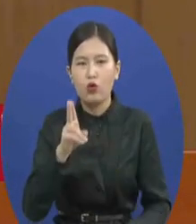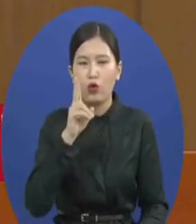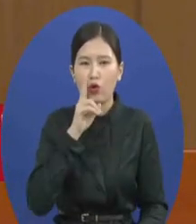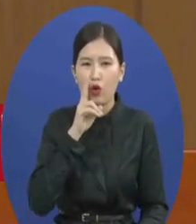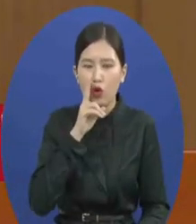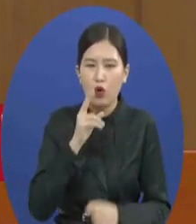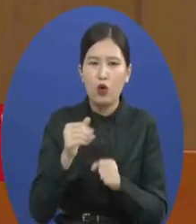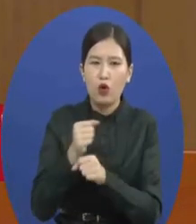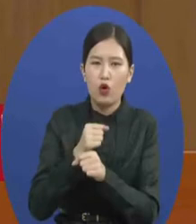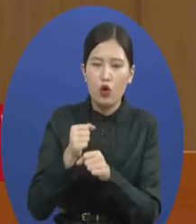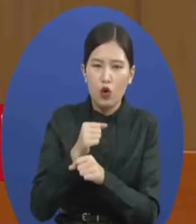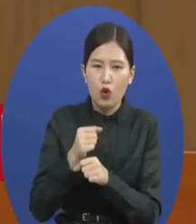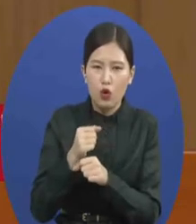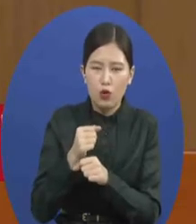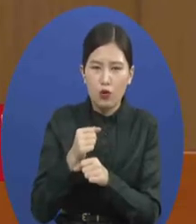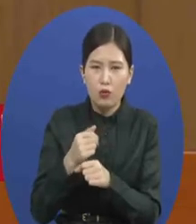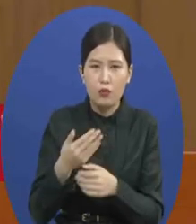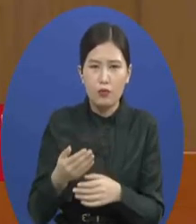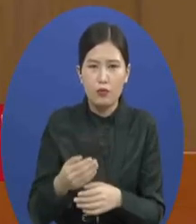шоп